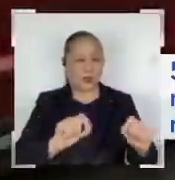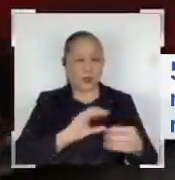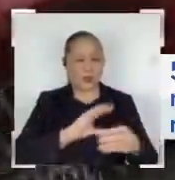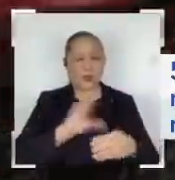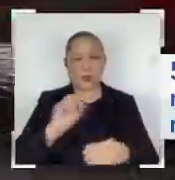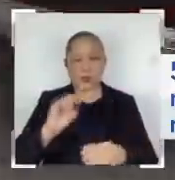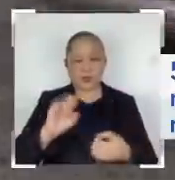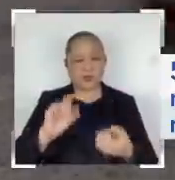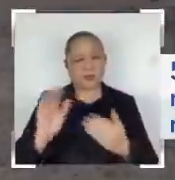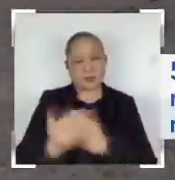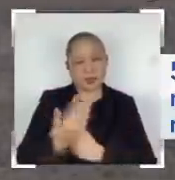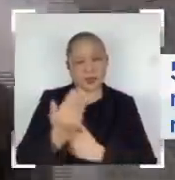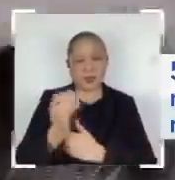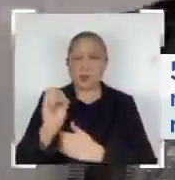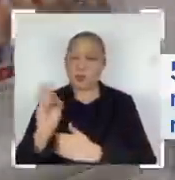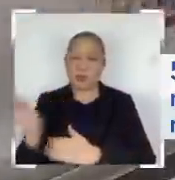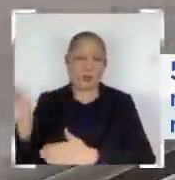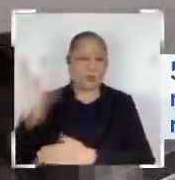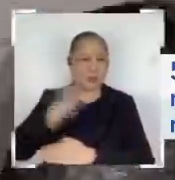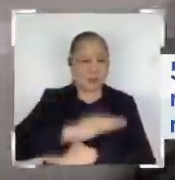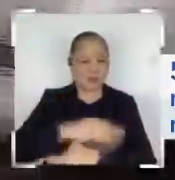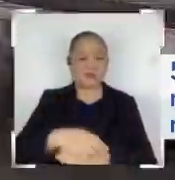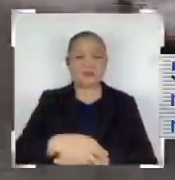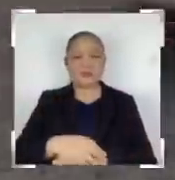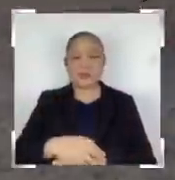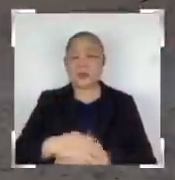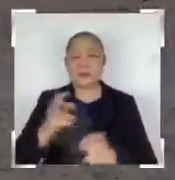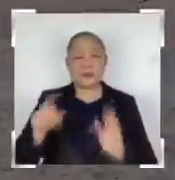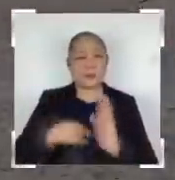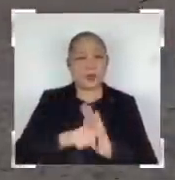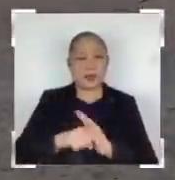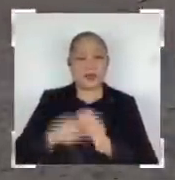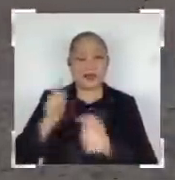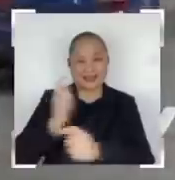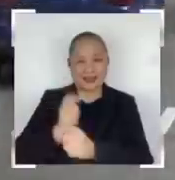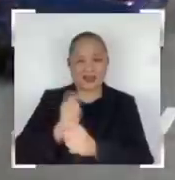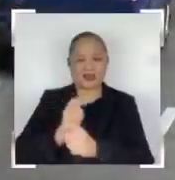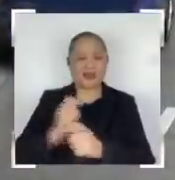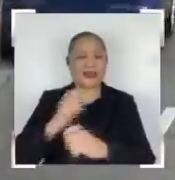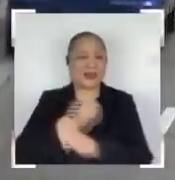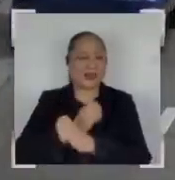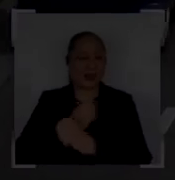maghapon. Bawal pa rin ang heavy truck sa EDSA mula Magallanes hanggang North Avenue.